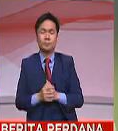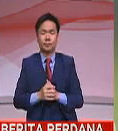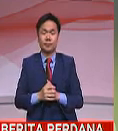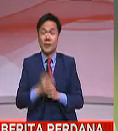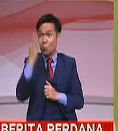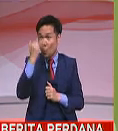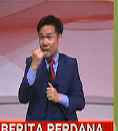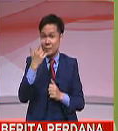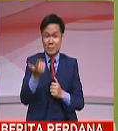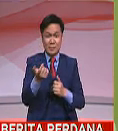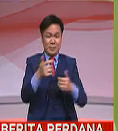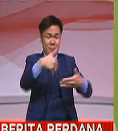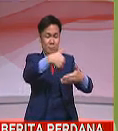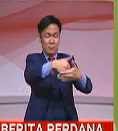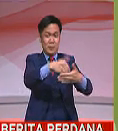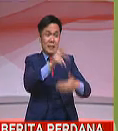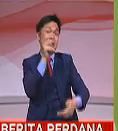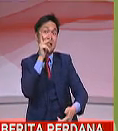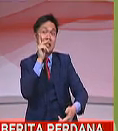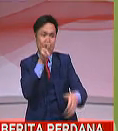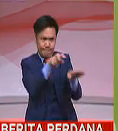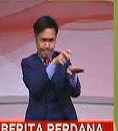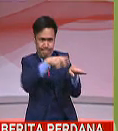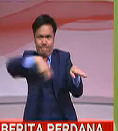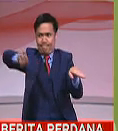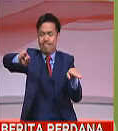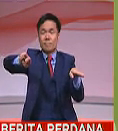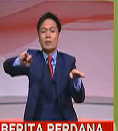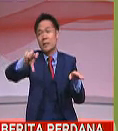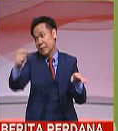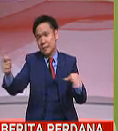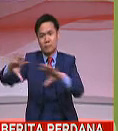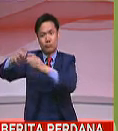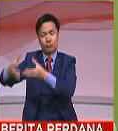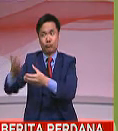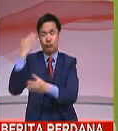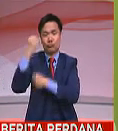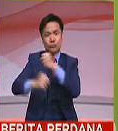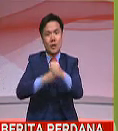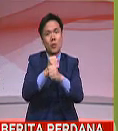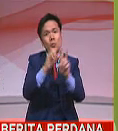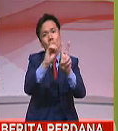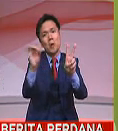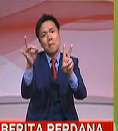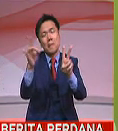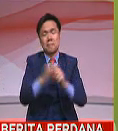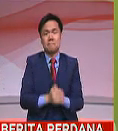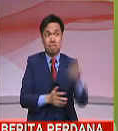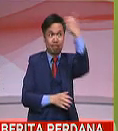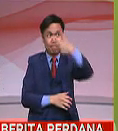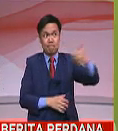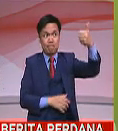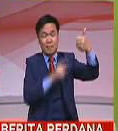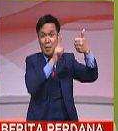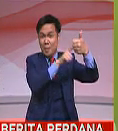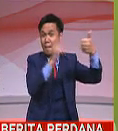perpindahan kontroversi bekas pank Kedah Mohammad Akhyar Abdul Rashid ke jdt pada 2018 Stuart menegaskan badan induk bola sepak